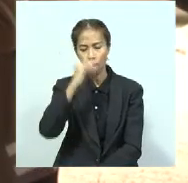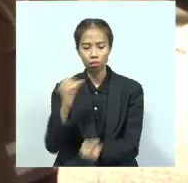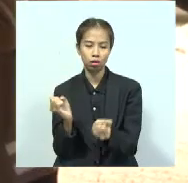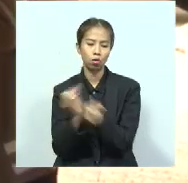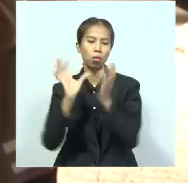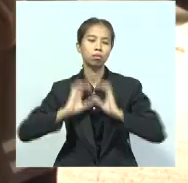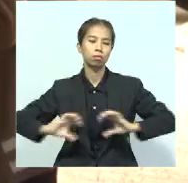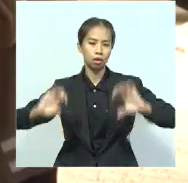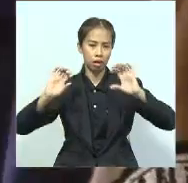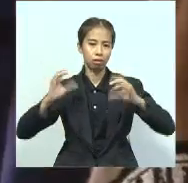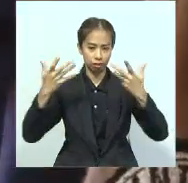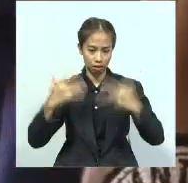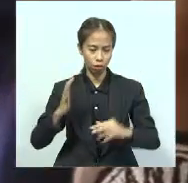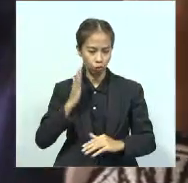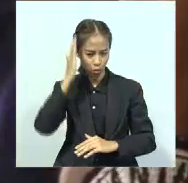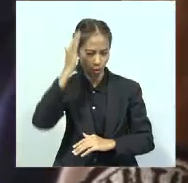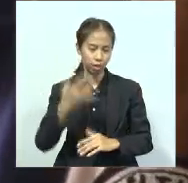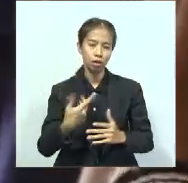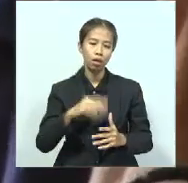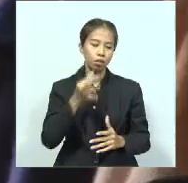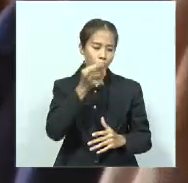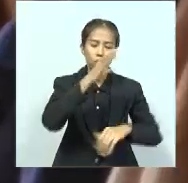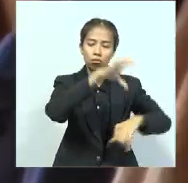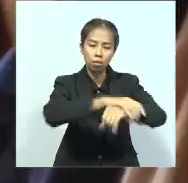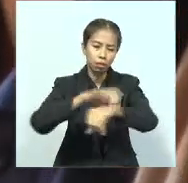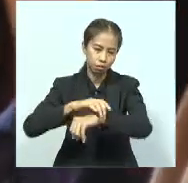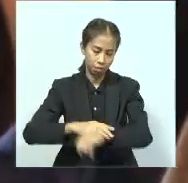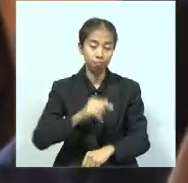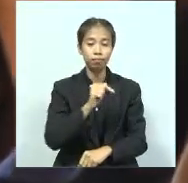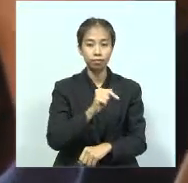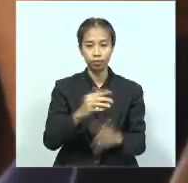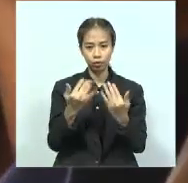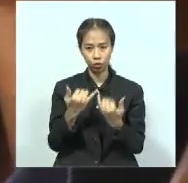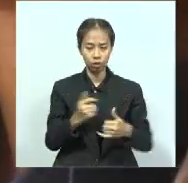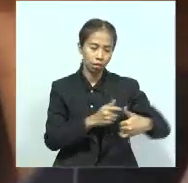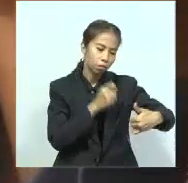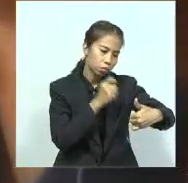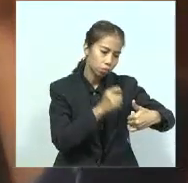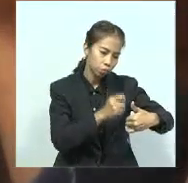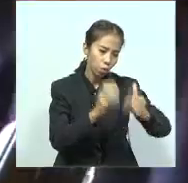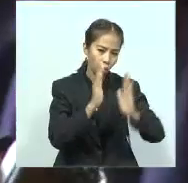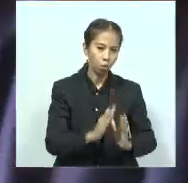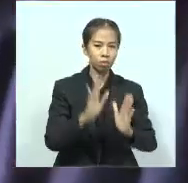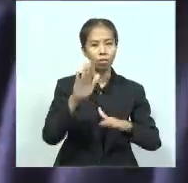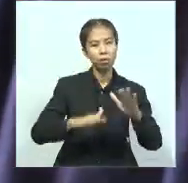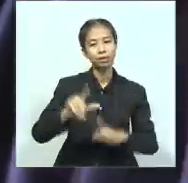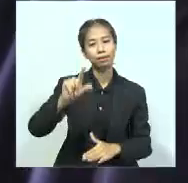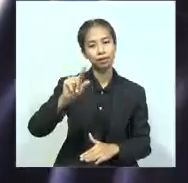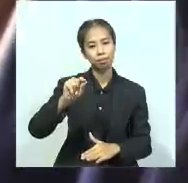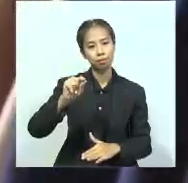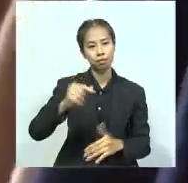ายเพื่อทำการขยายผลในการเอาผิดกับผู้มีส่วนเกี่ยวข้องซึ่งขณะนี้ก็สอบปากคำผู้ที่เกี่ยวข้องไปแล้วมากกว่า20ป